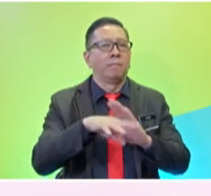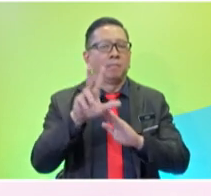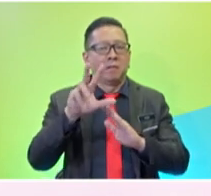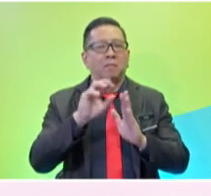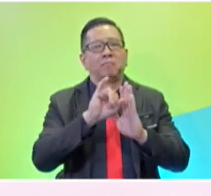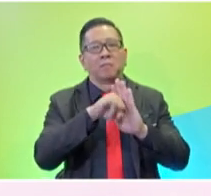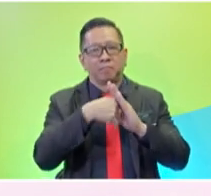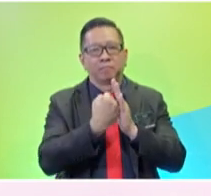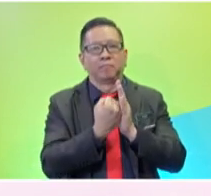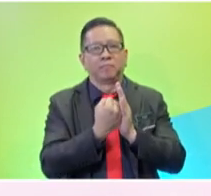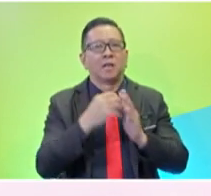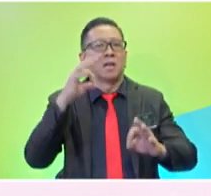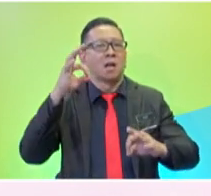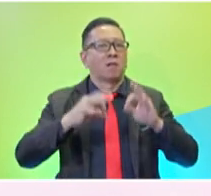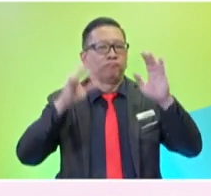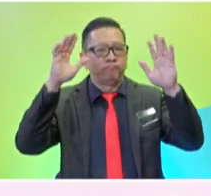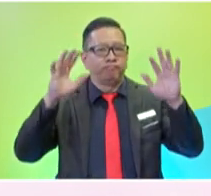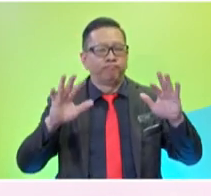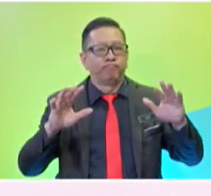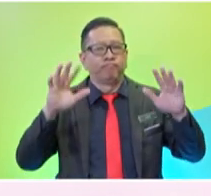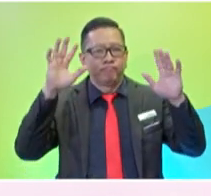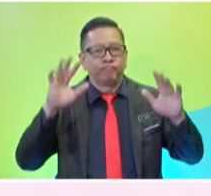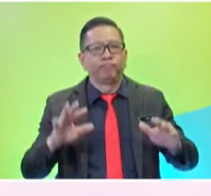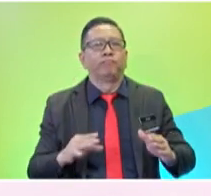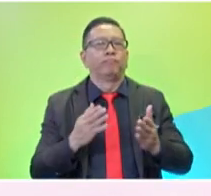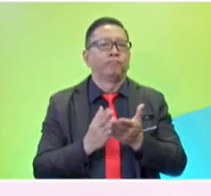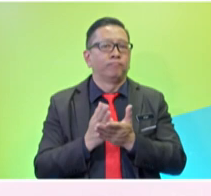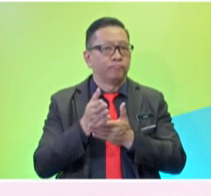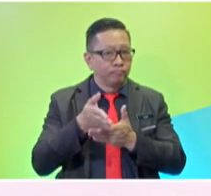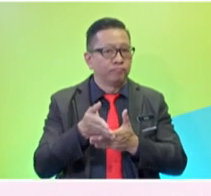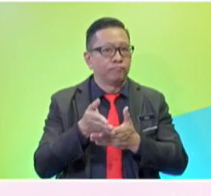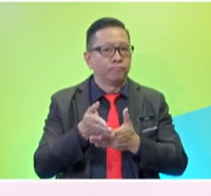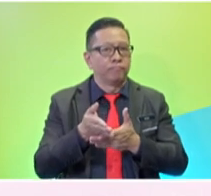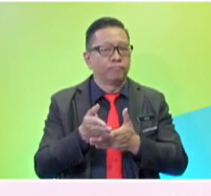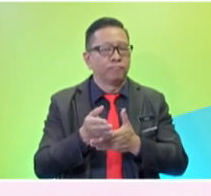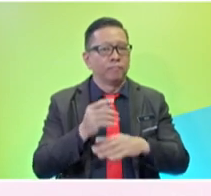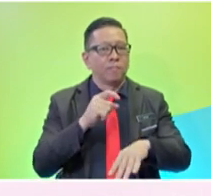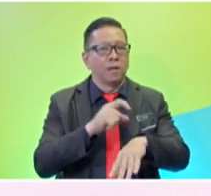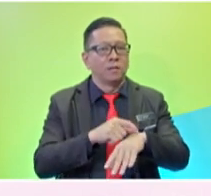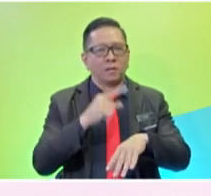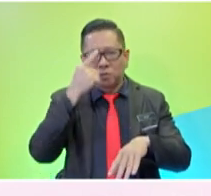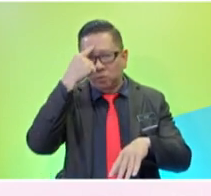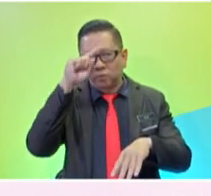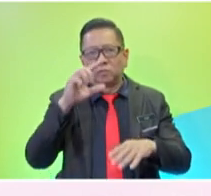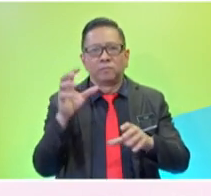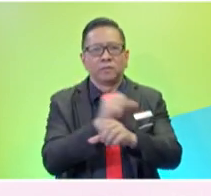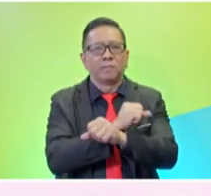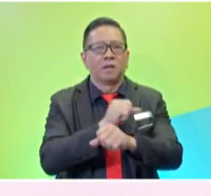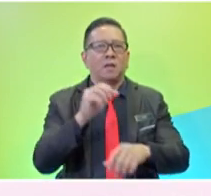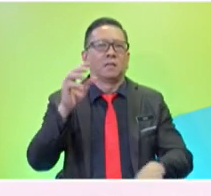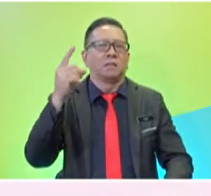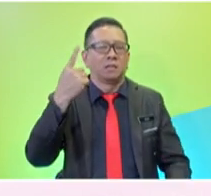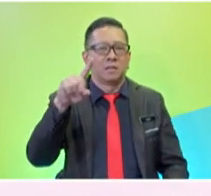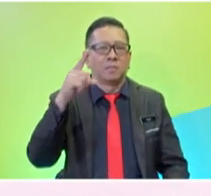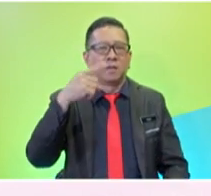jika hujan turun pada keadaan yang sama berapakah tempo masuk yang diambil untuk mencapai 11.10